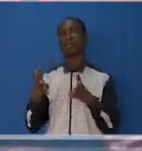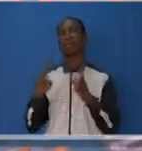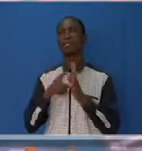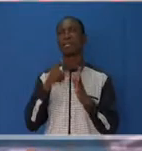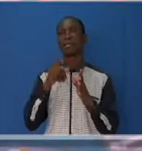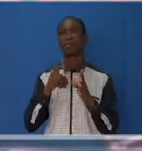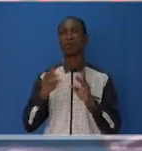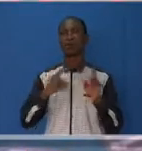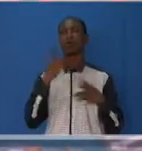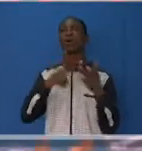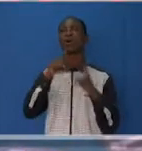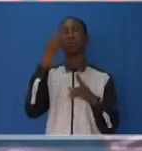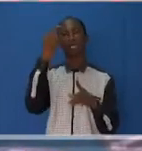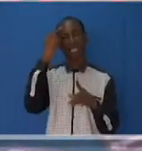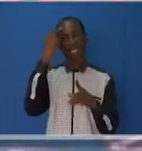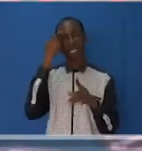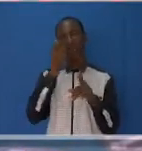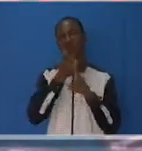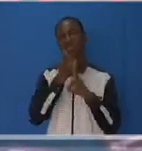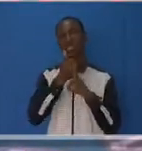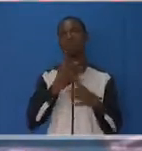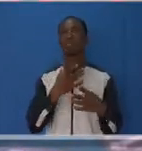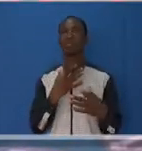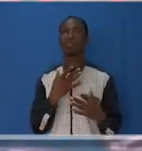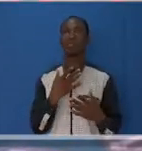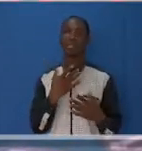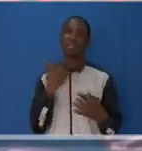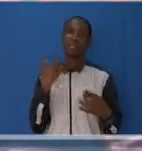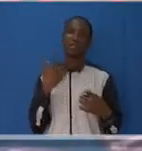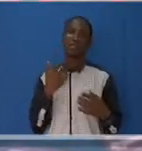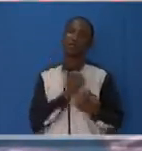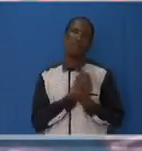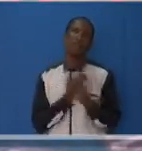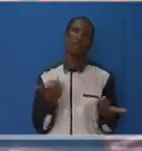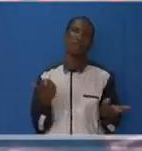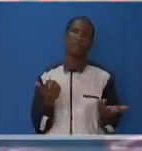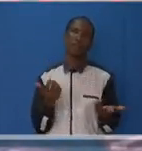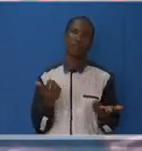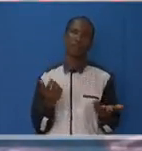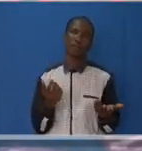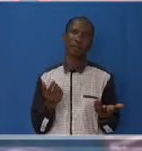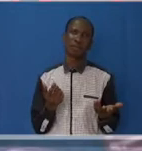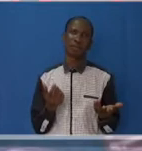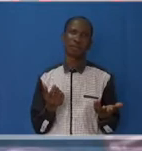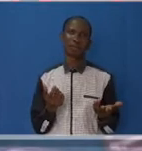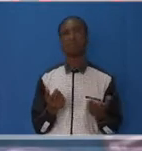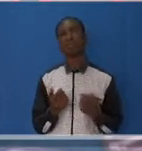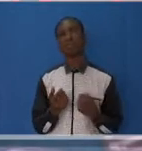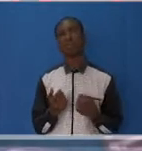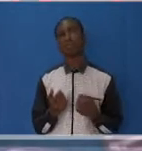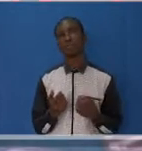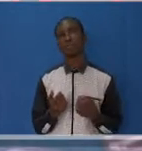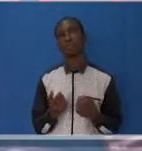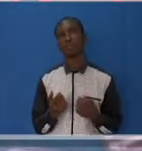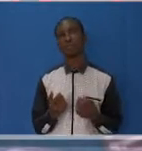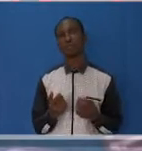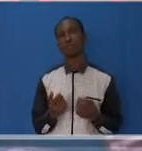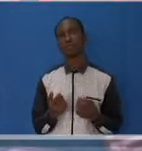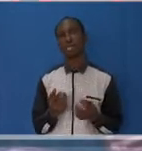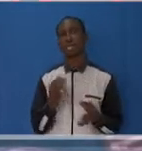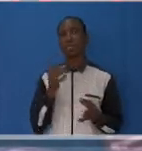fi se jabre e ma we ni ji ama na so Yankopon ni mu no na e ye osom a Yankopon ahise se wo